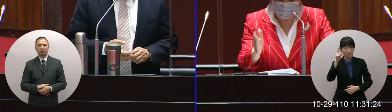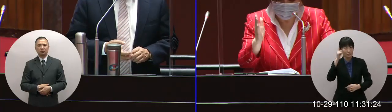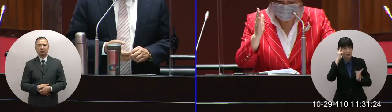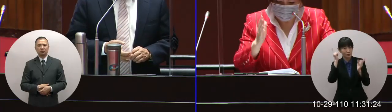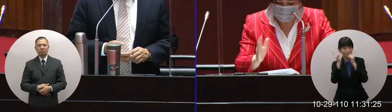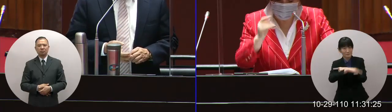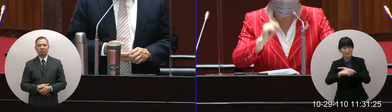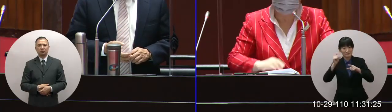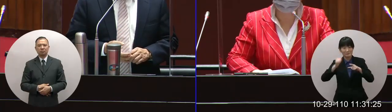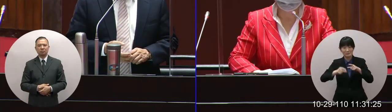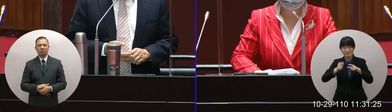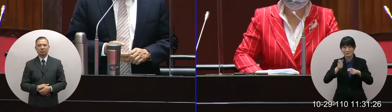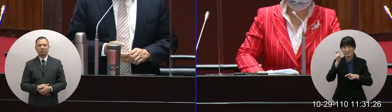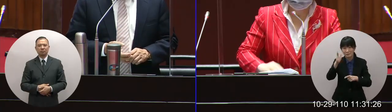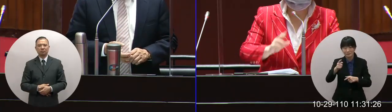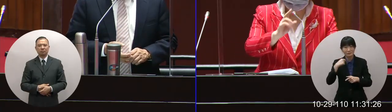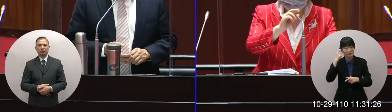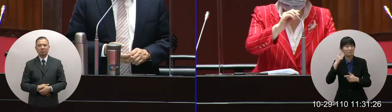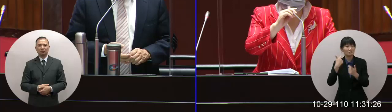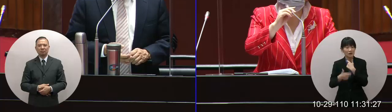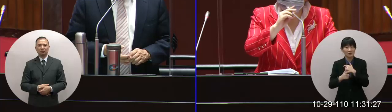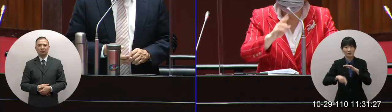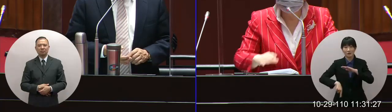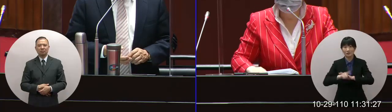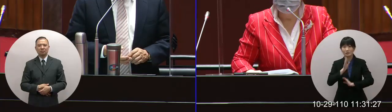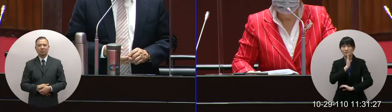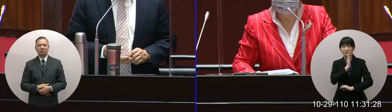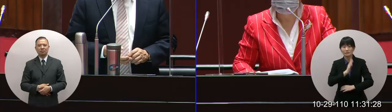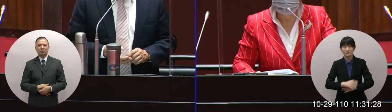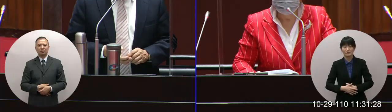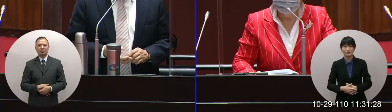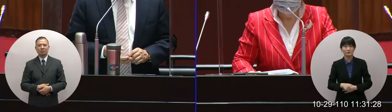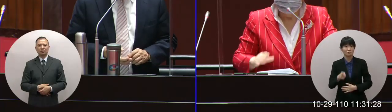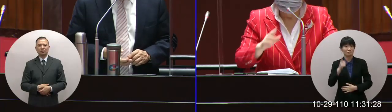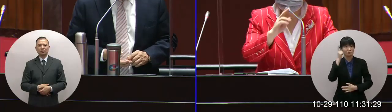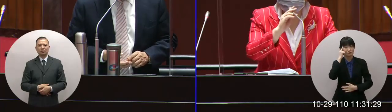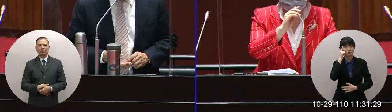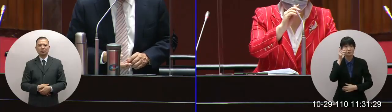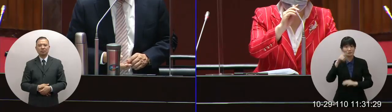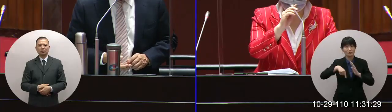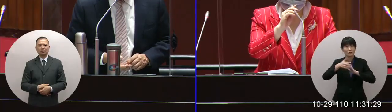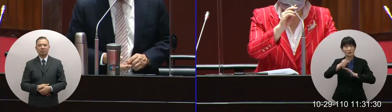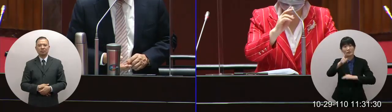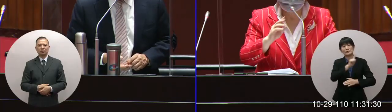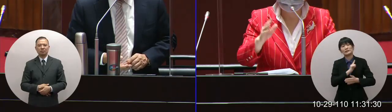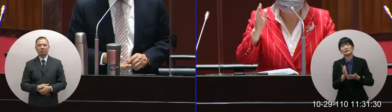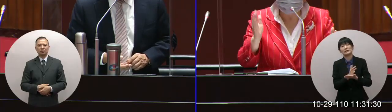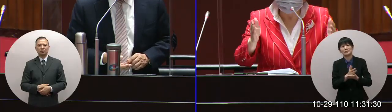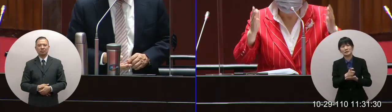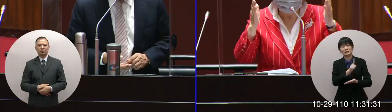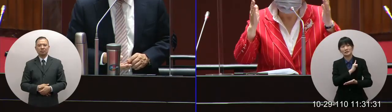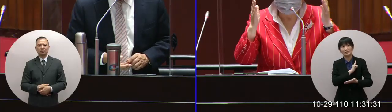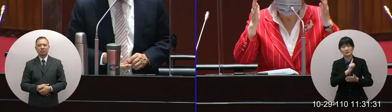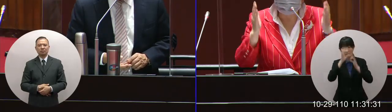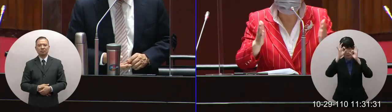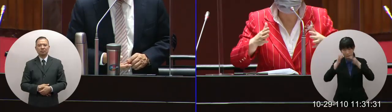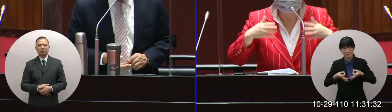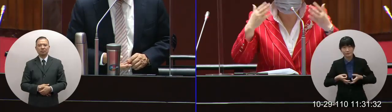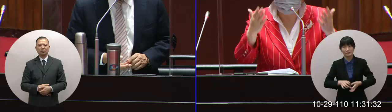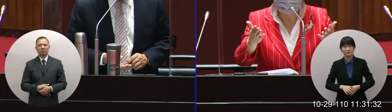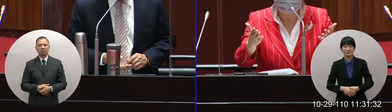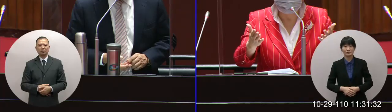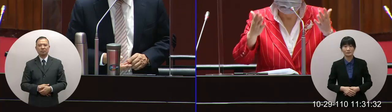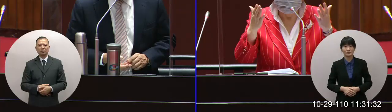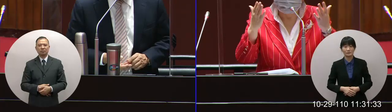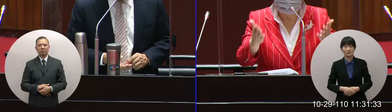治理，采购上是不合格的。那我请问院长，你自己评评分，你在我